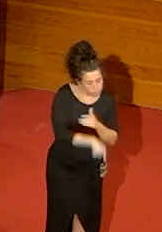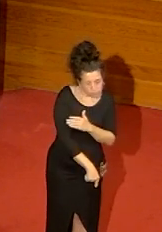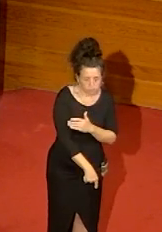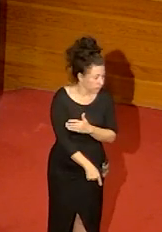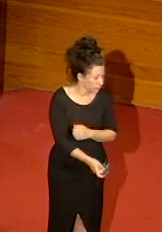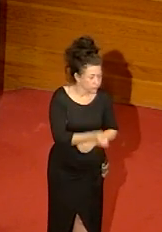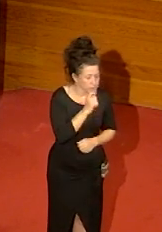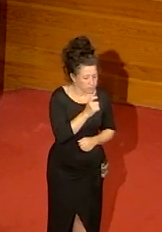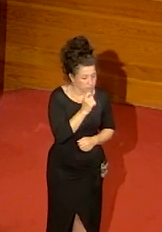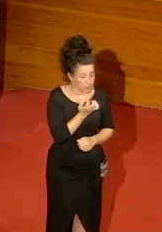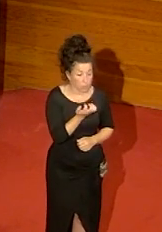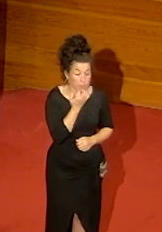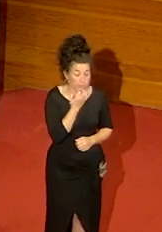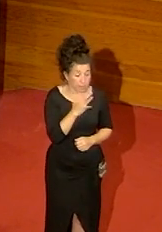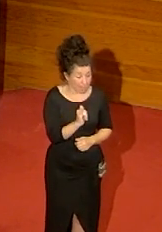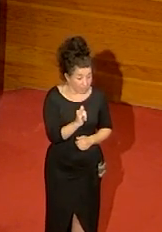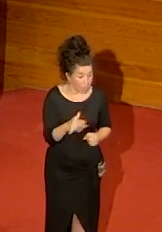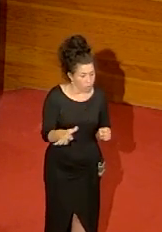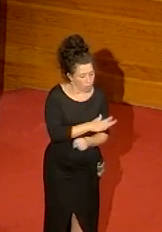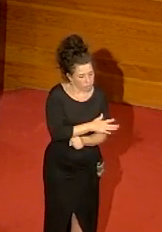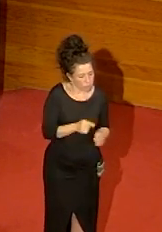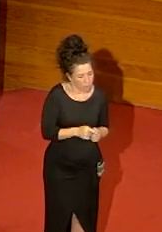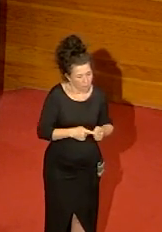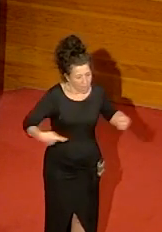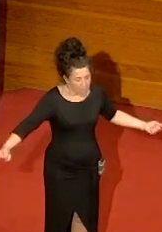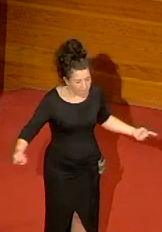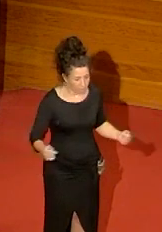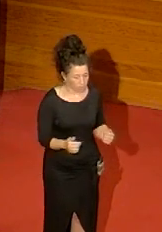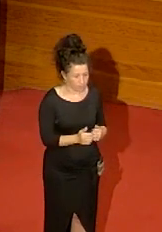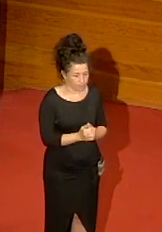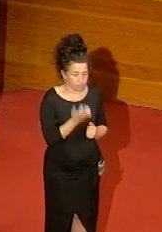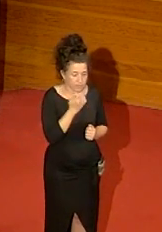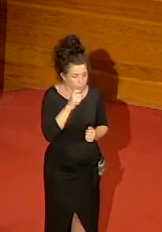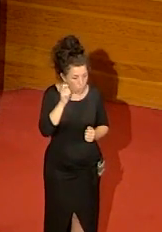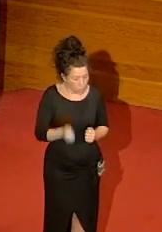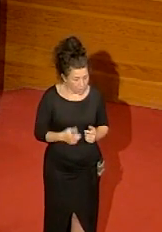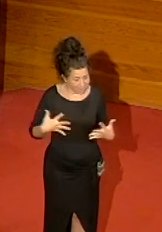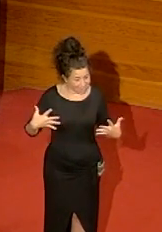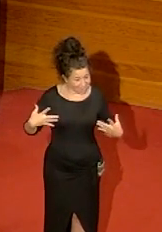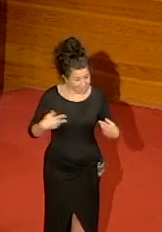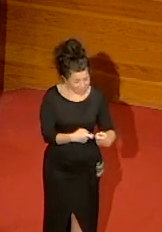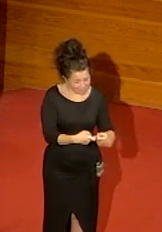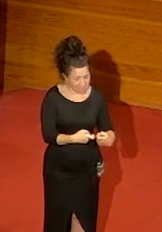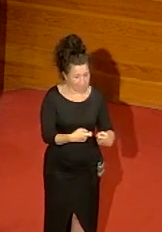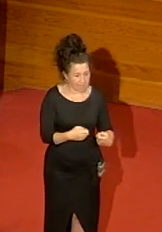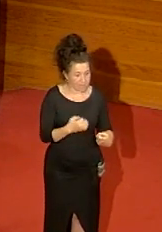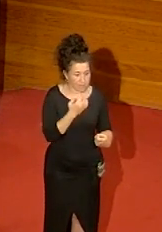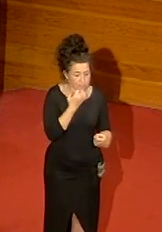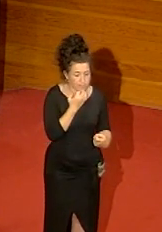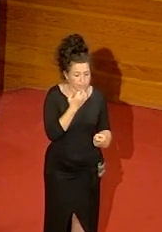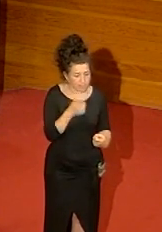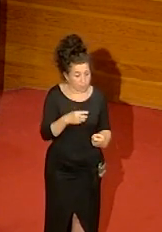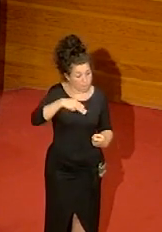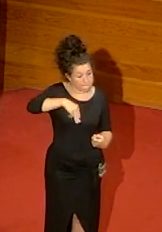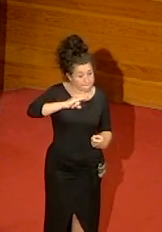koberturak. Ukrainako gerra esaterako, ez? Eta hor gure lankide Mikel Aiestaranekin duen lana batez ere, hor